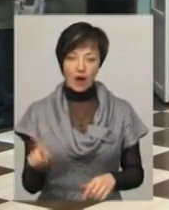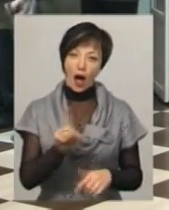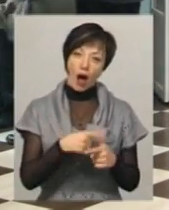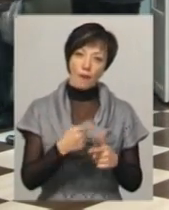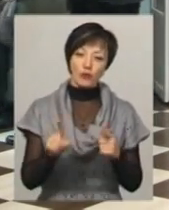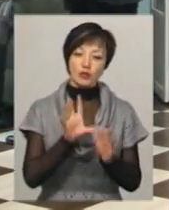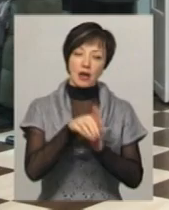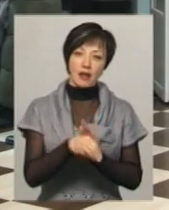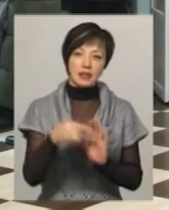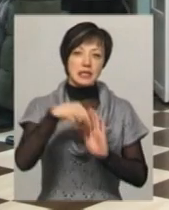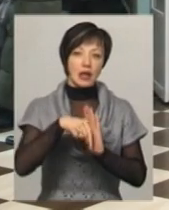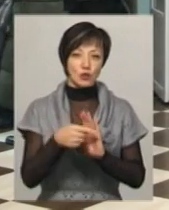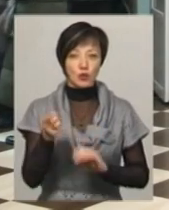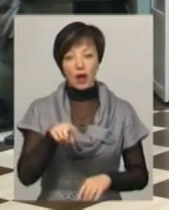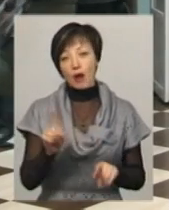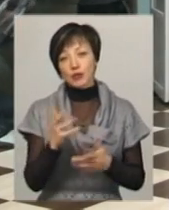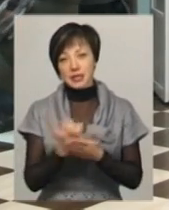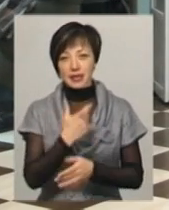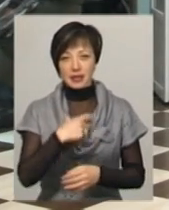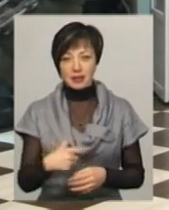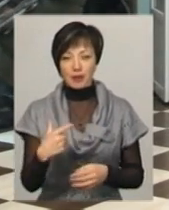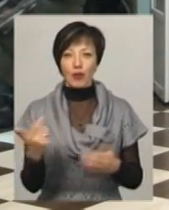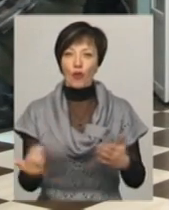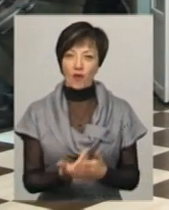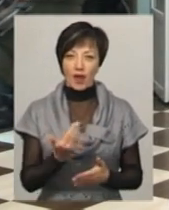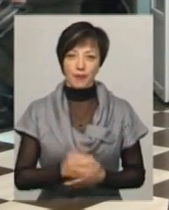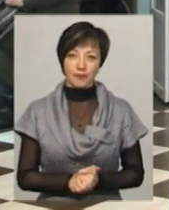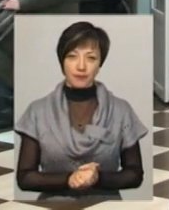він заклав, який сенс туди, або щось знайти для себе нове.